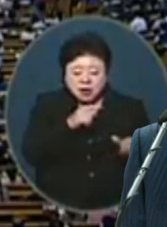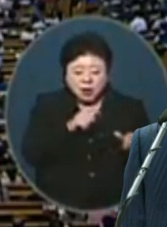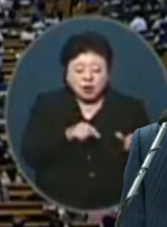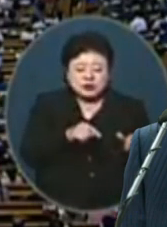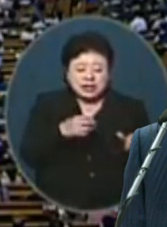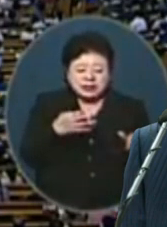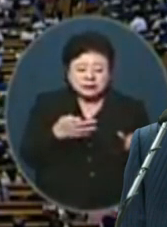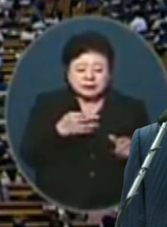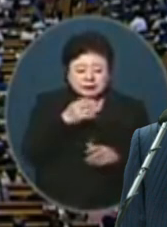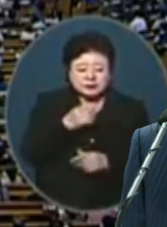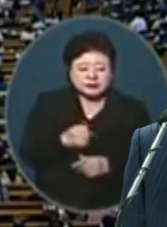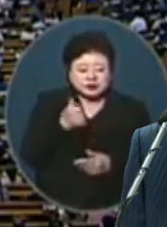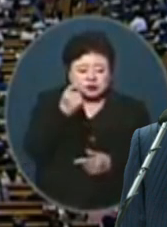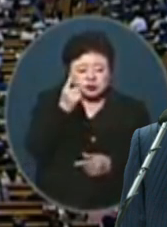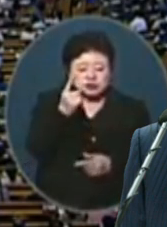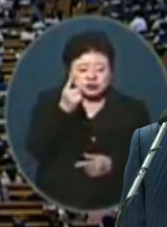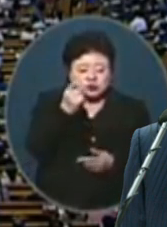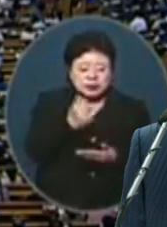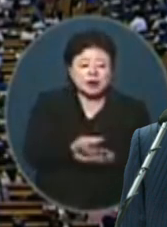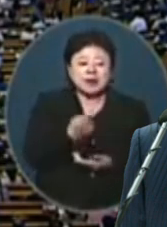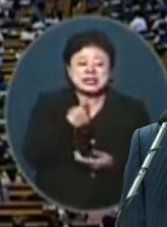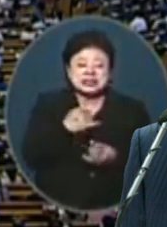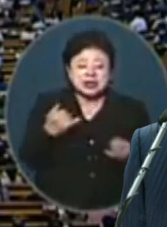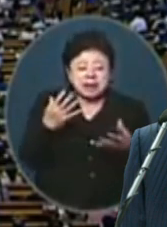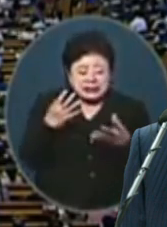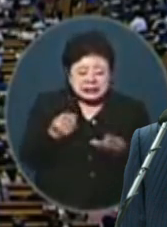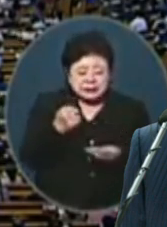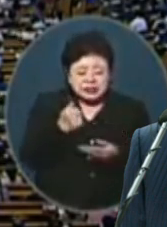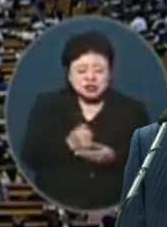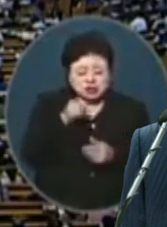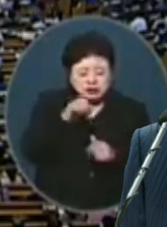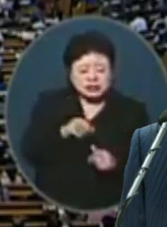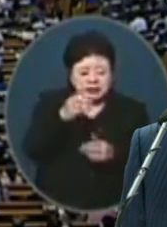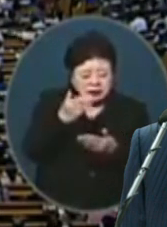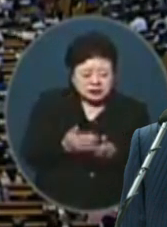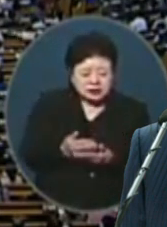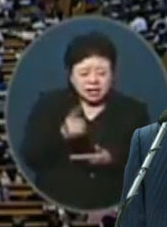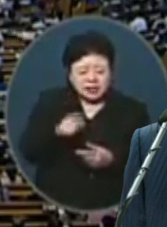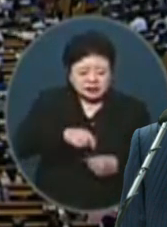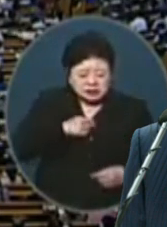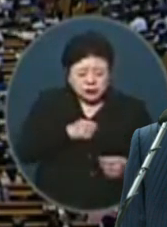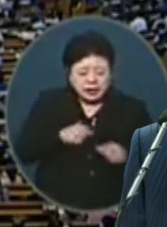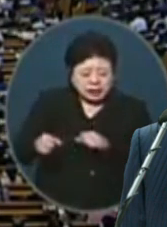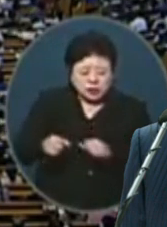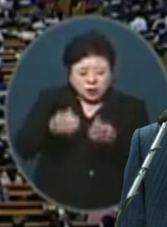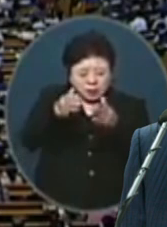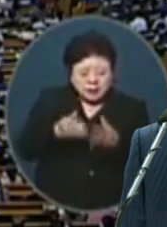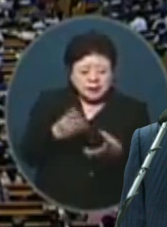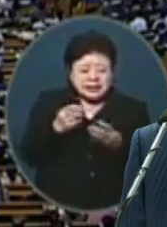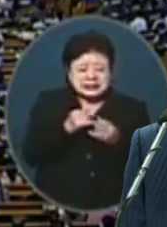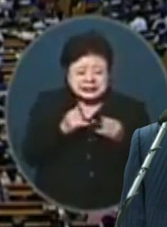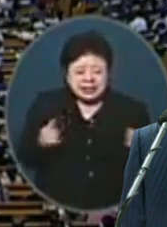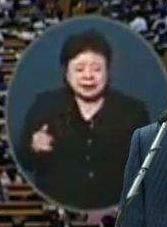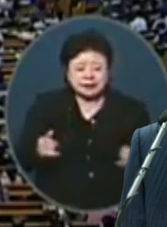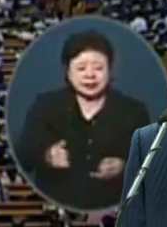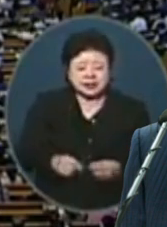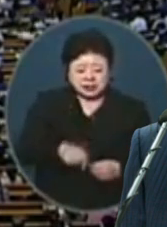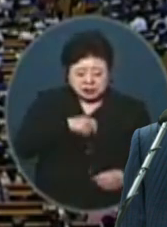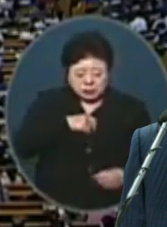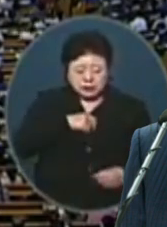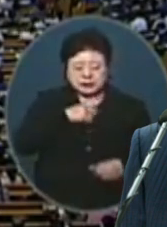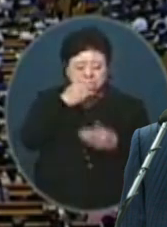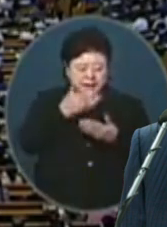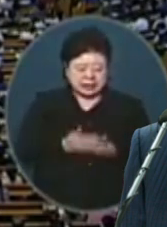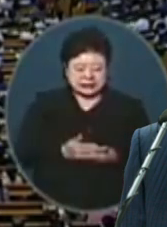18절에 그런즉 한 범죄로 많은 사람이 정죄에 이른 것 같이 한 의로운 행위로 말미암아 많은 사람이 의롭다 하심을